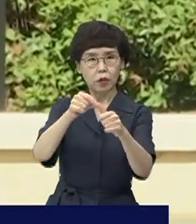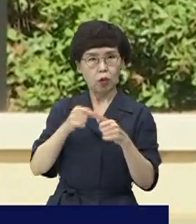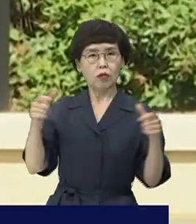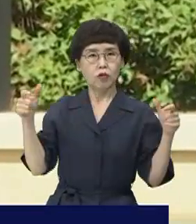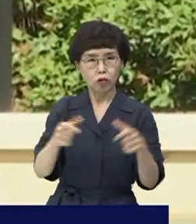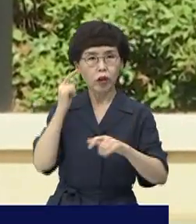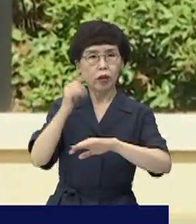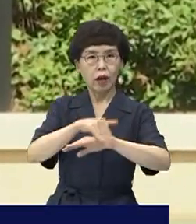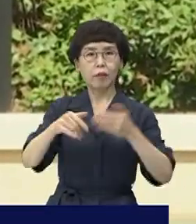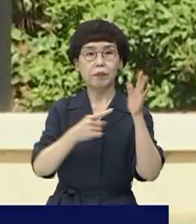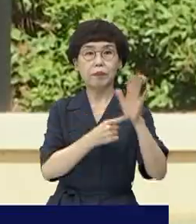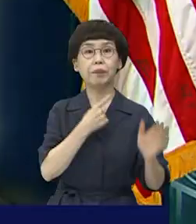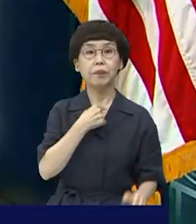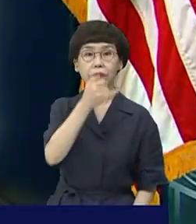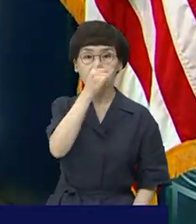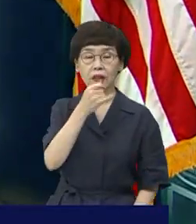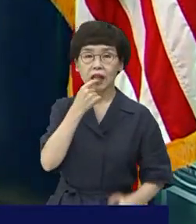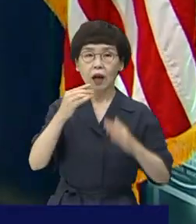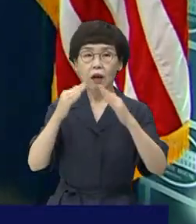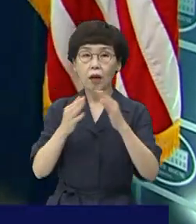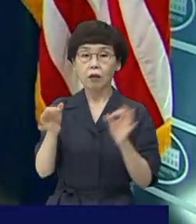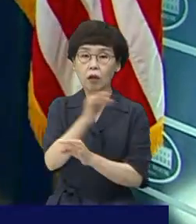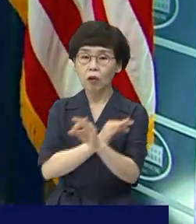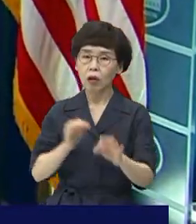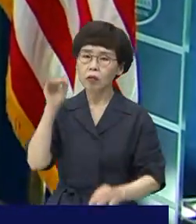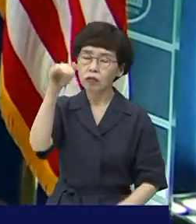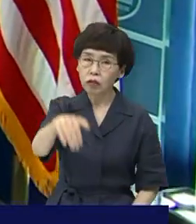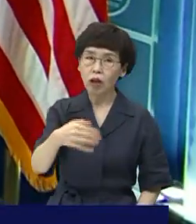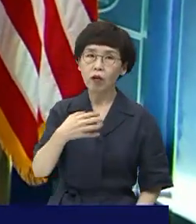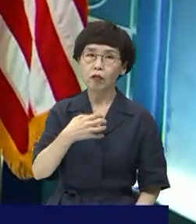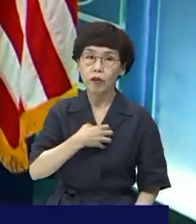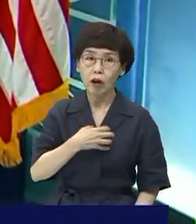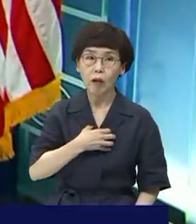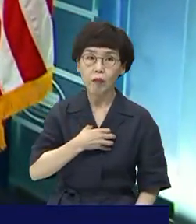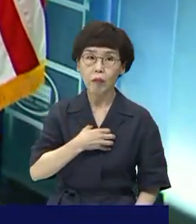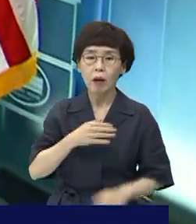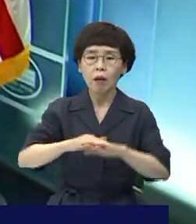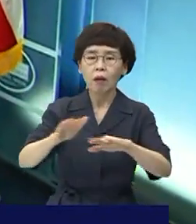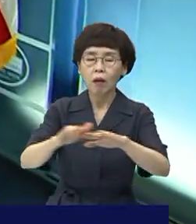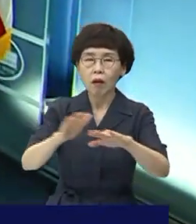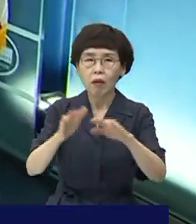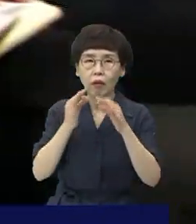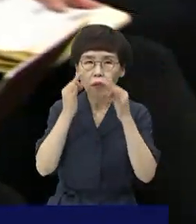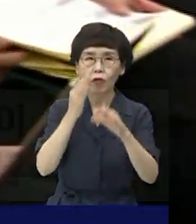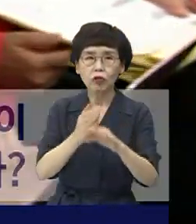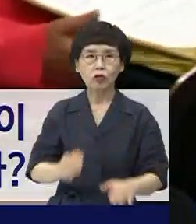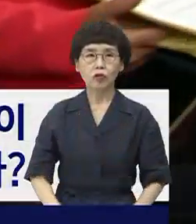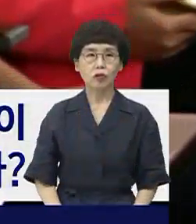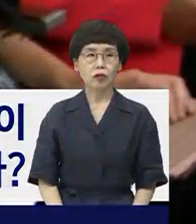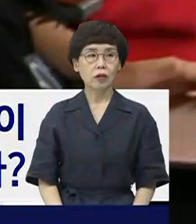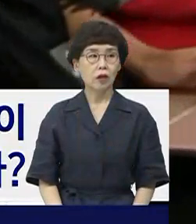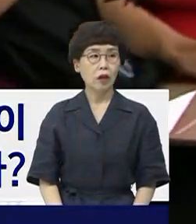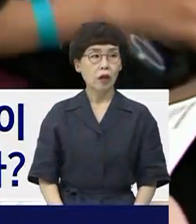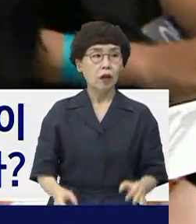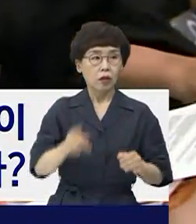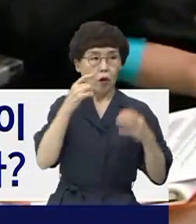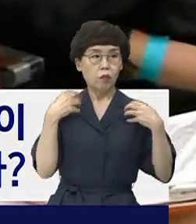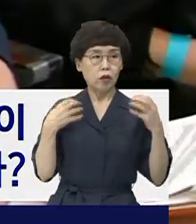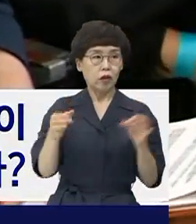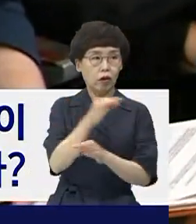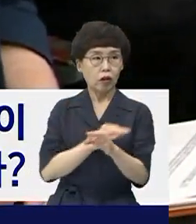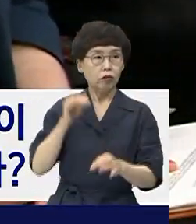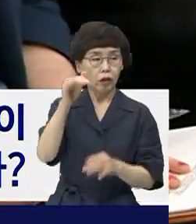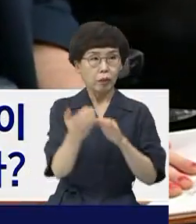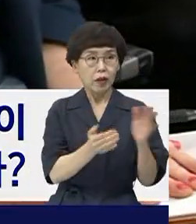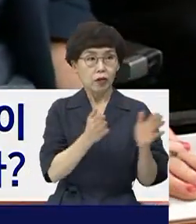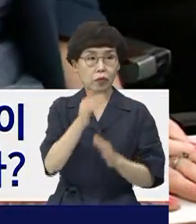바 있습니다. 백악관은 경기 후퇴 우려 진화에 전력을 다하고 있습니다. Is the administration